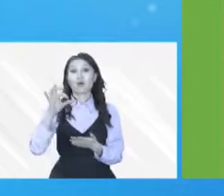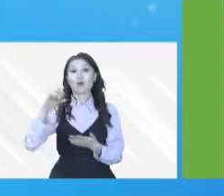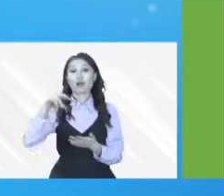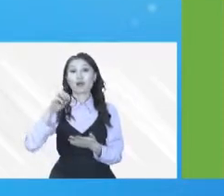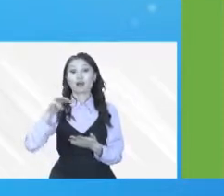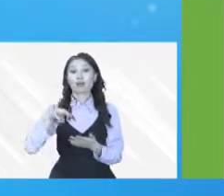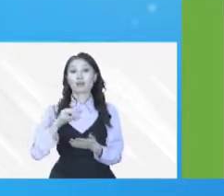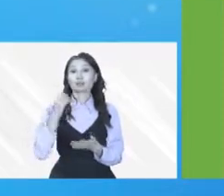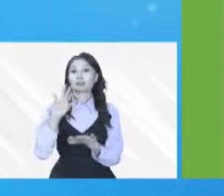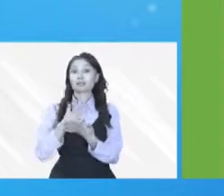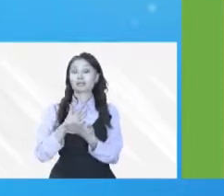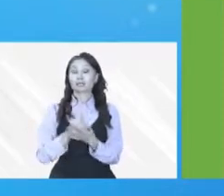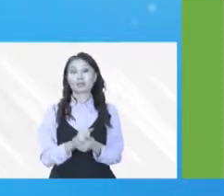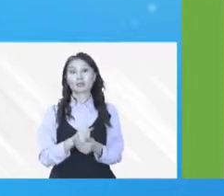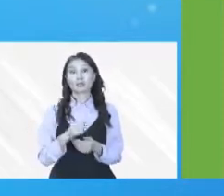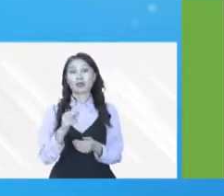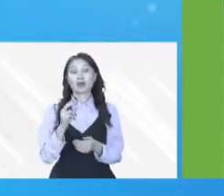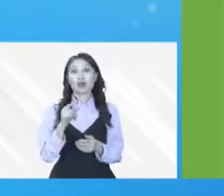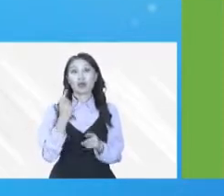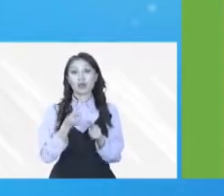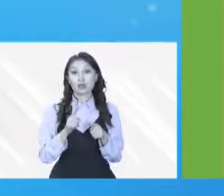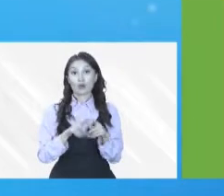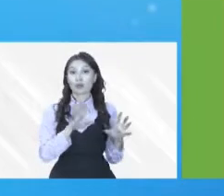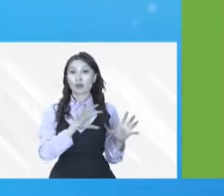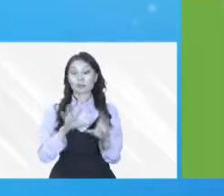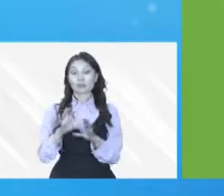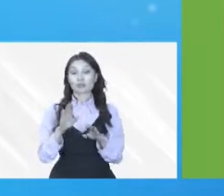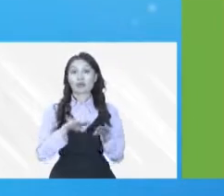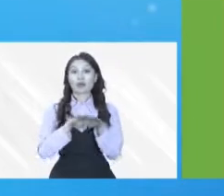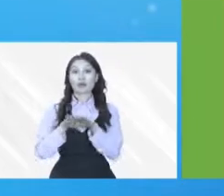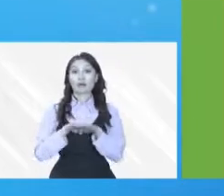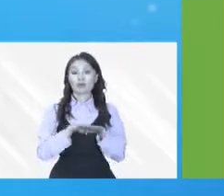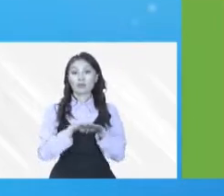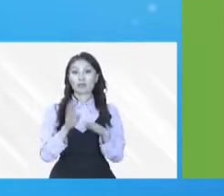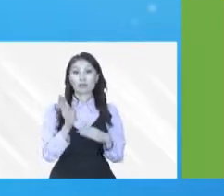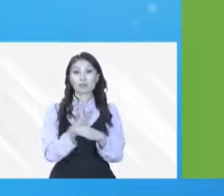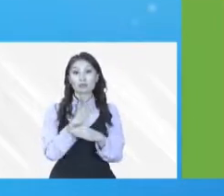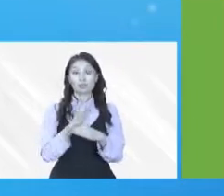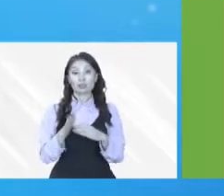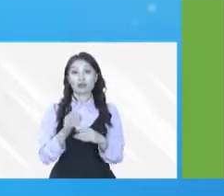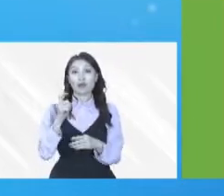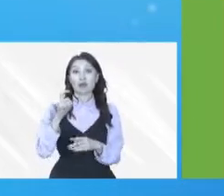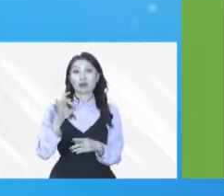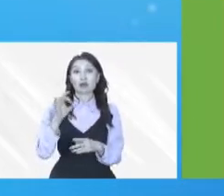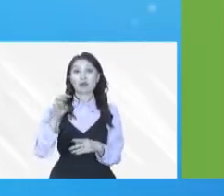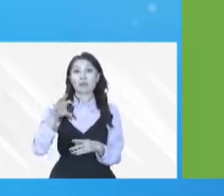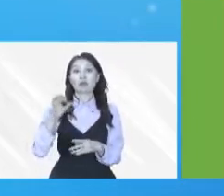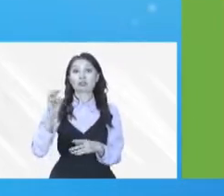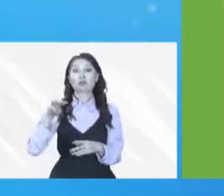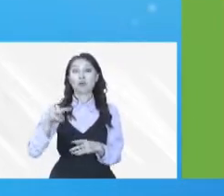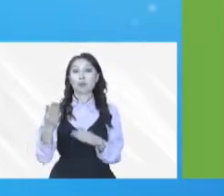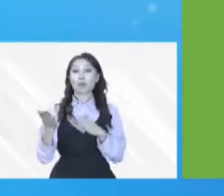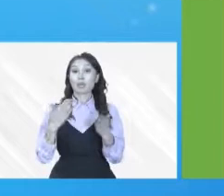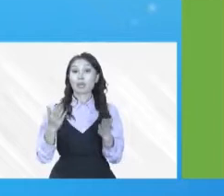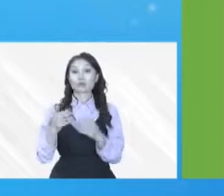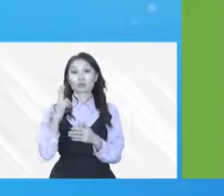клеточного центра, которые обеспечивают равномерное распределение хромосом